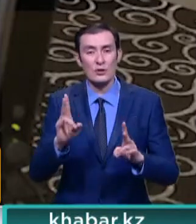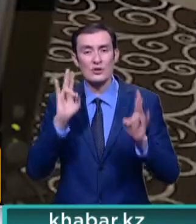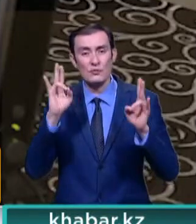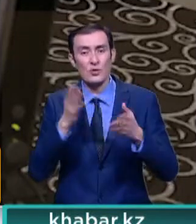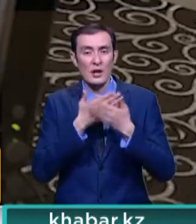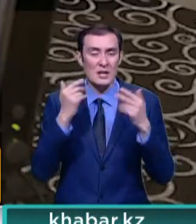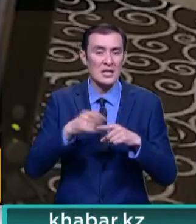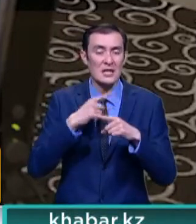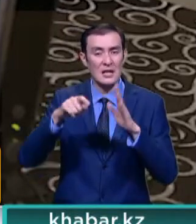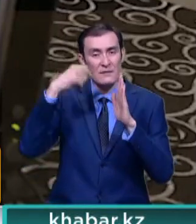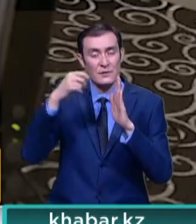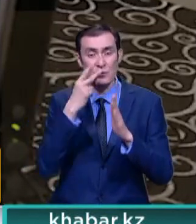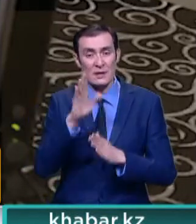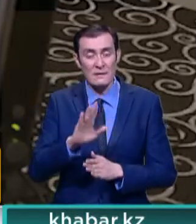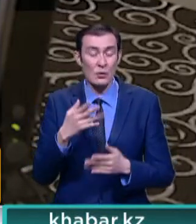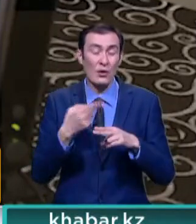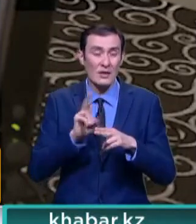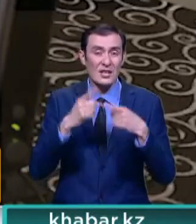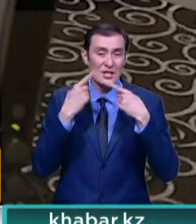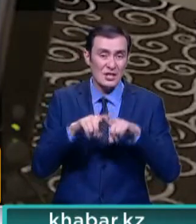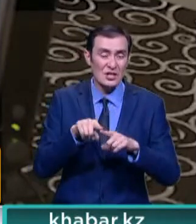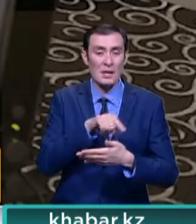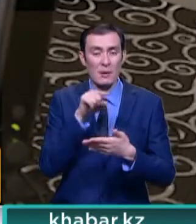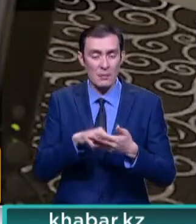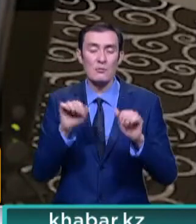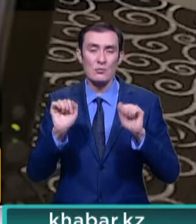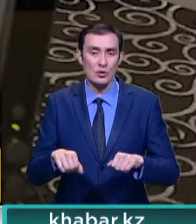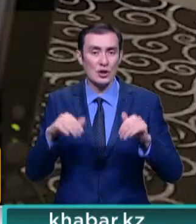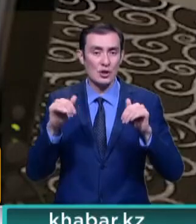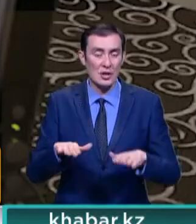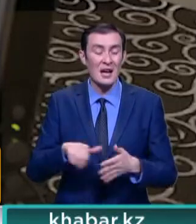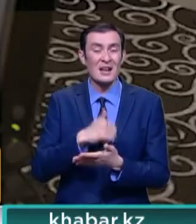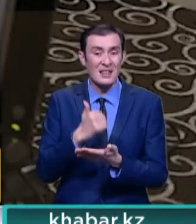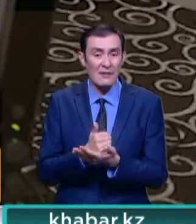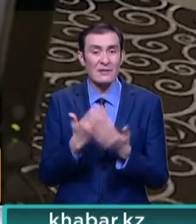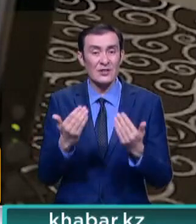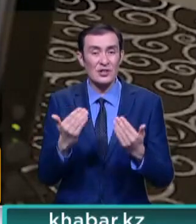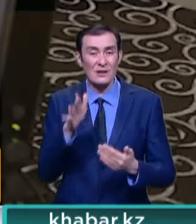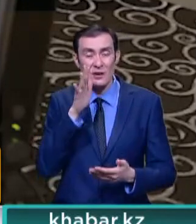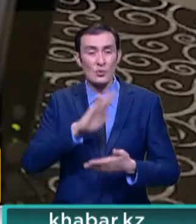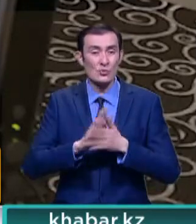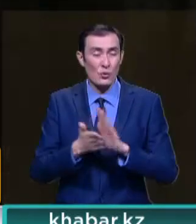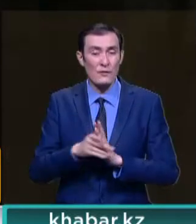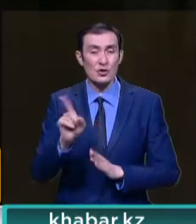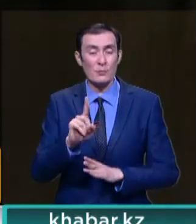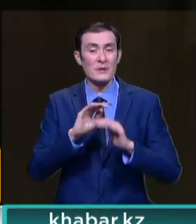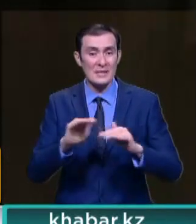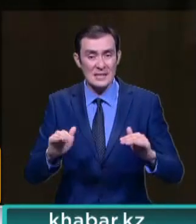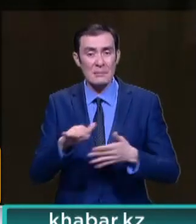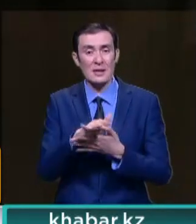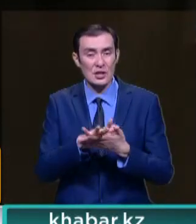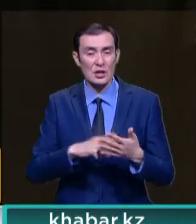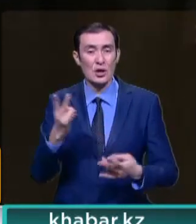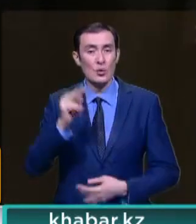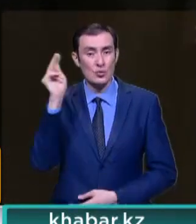нет или видео. Но все технические проблемы решаемы. Главное в нынешних условиях, чтобы дети продолжали